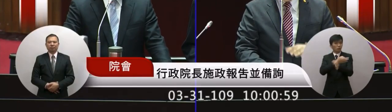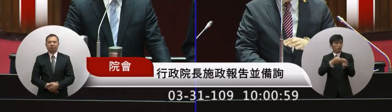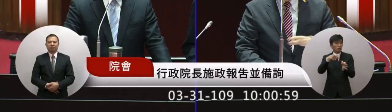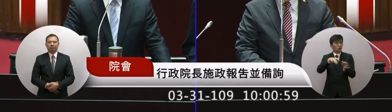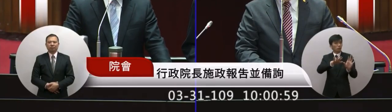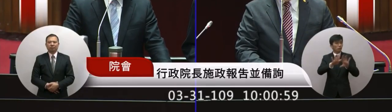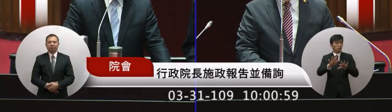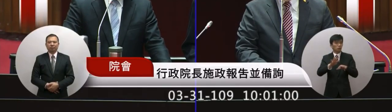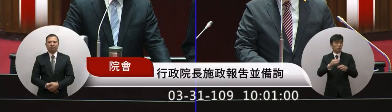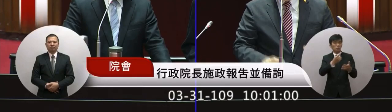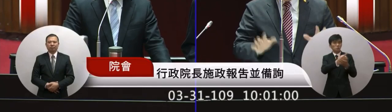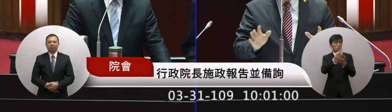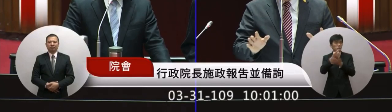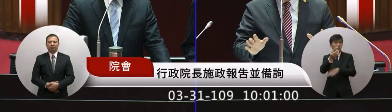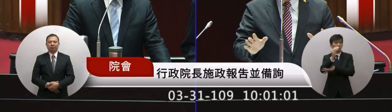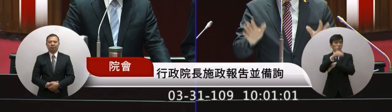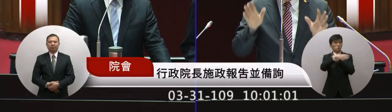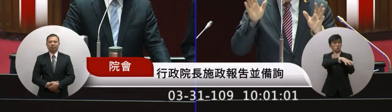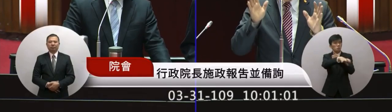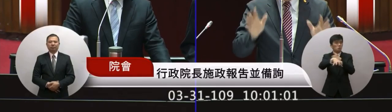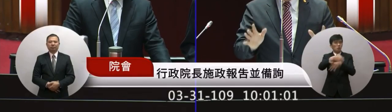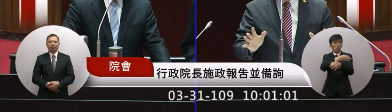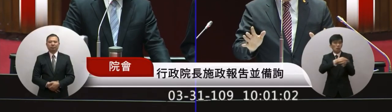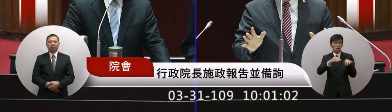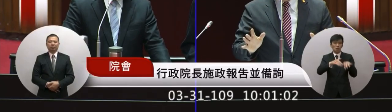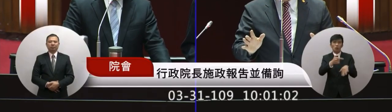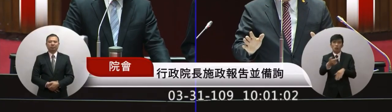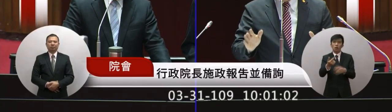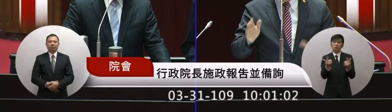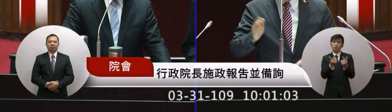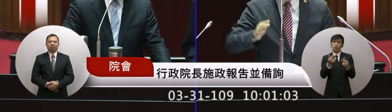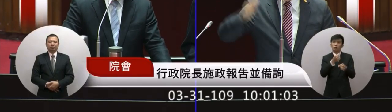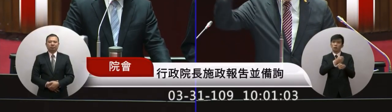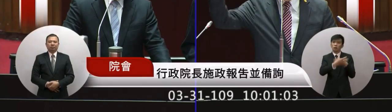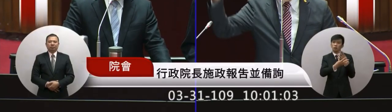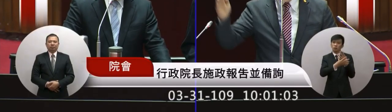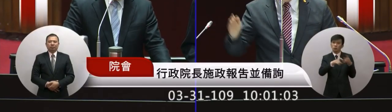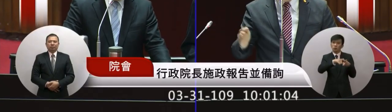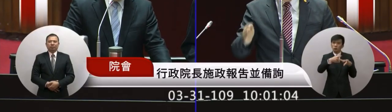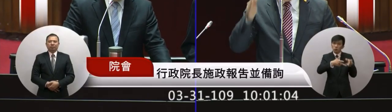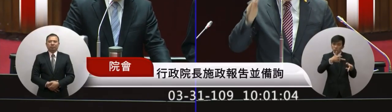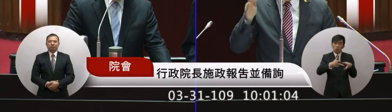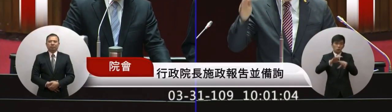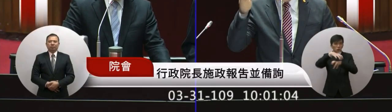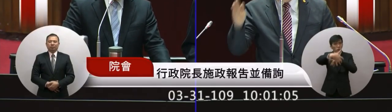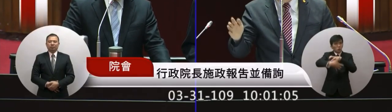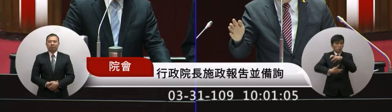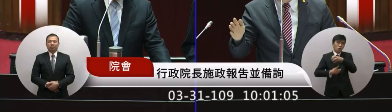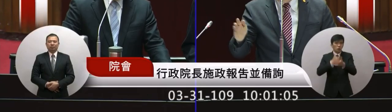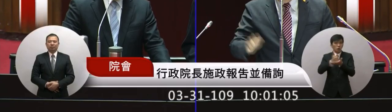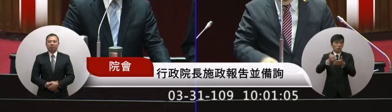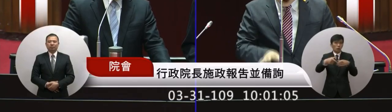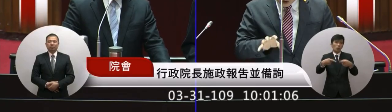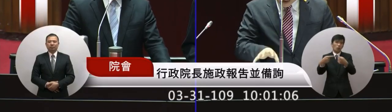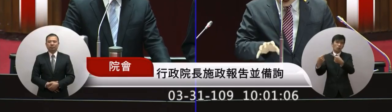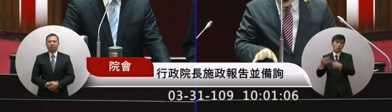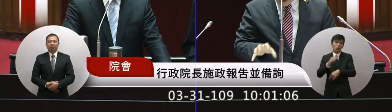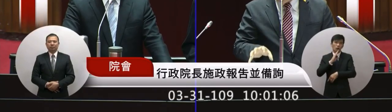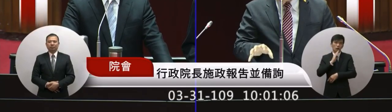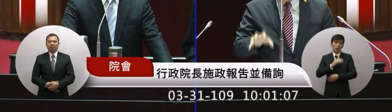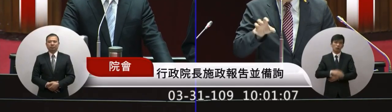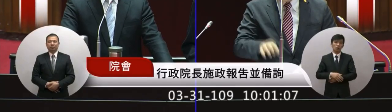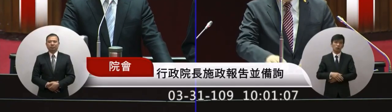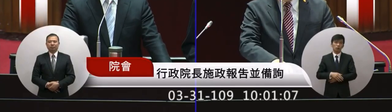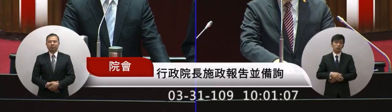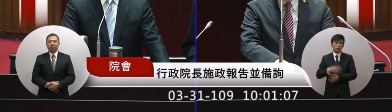是地方哀嚎一片，包括整个制造业的工厂，整个国际的产业链都开始断裂。好，所以我们要